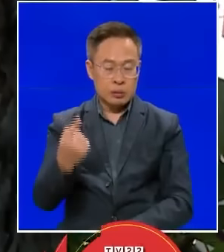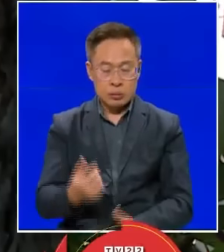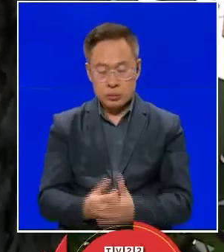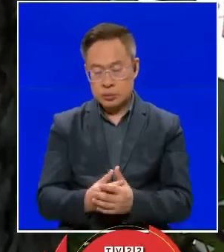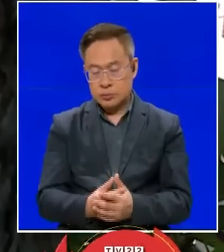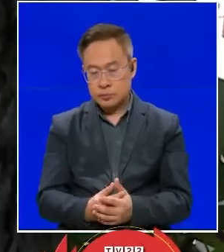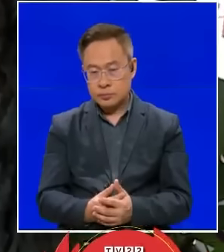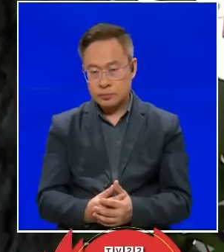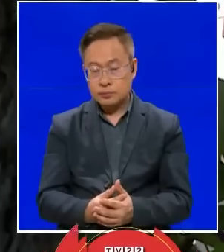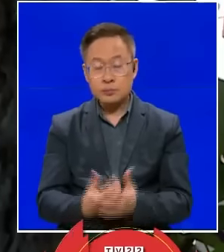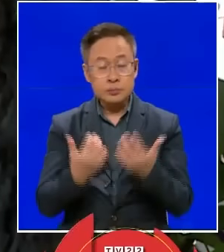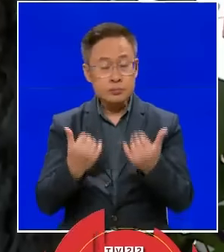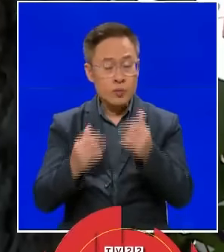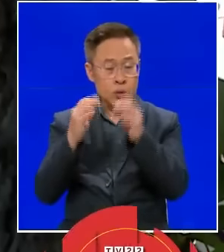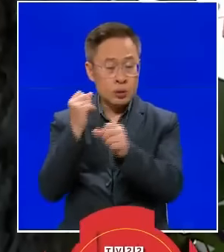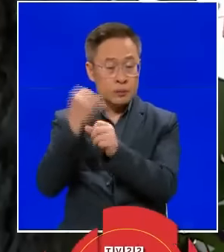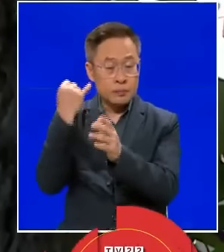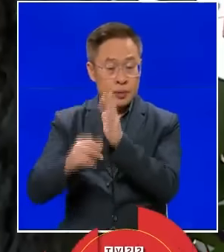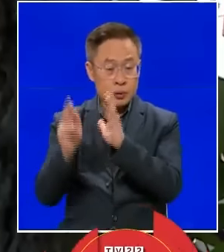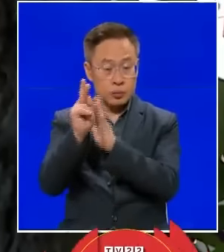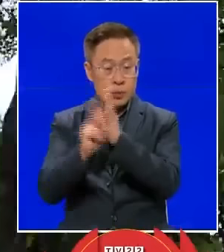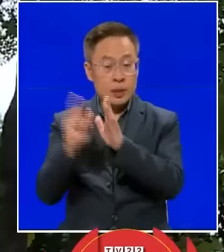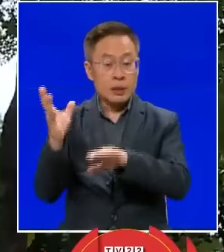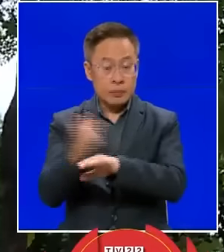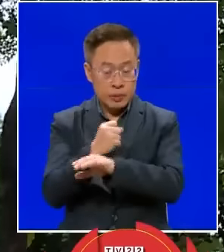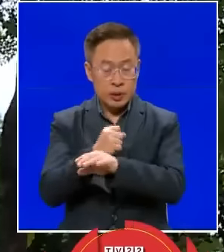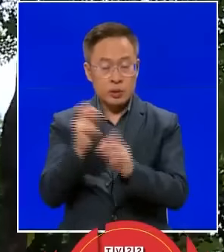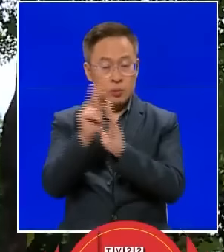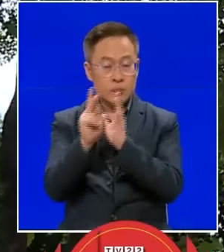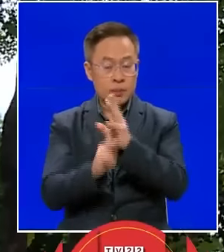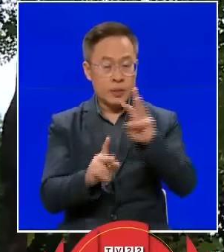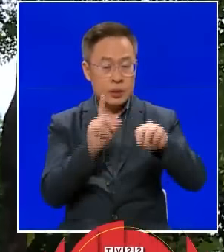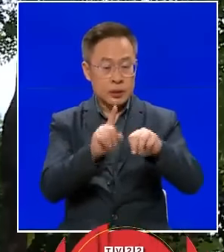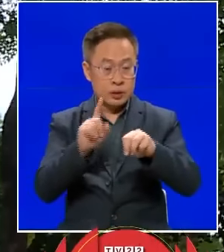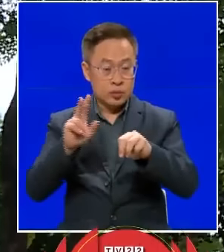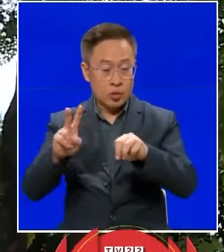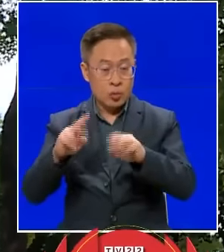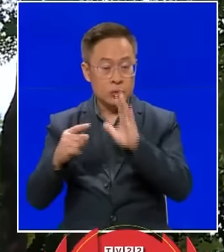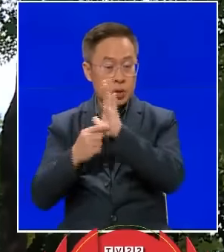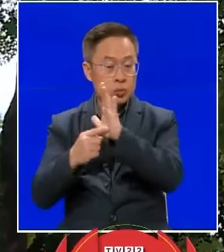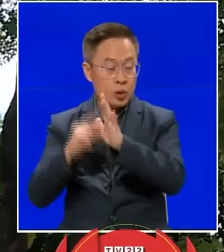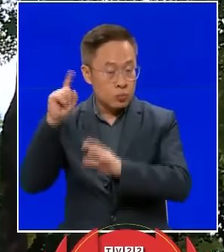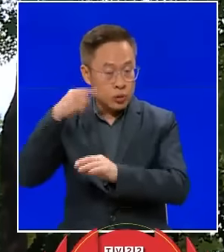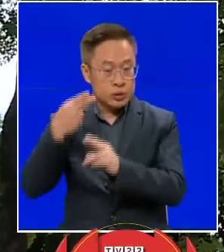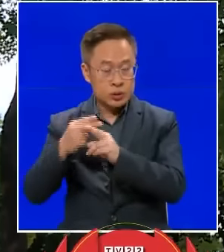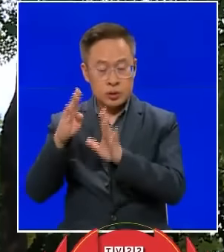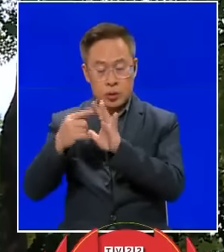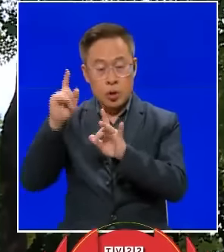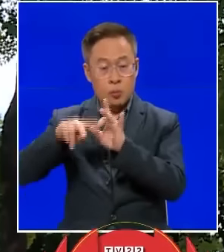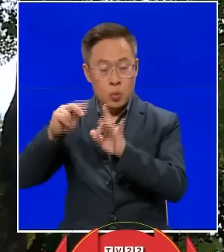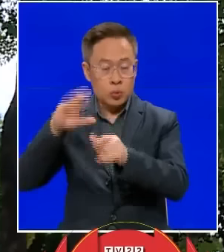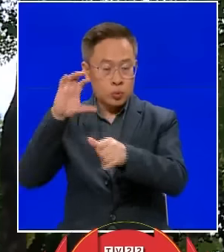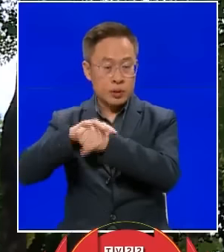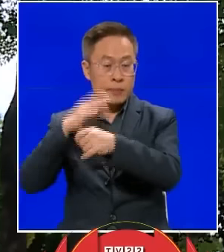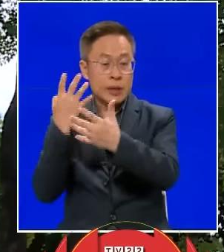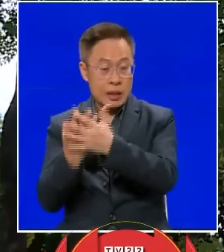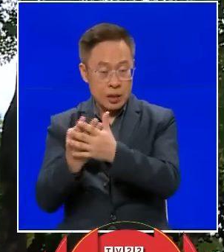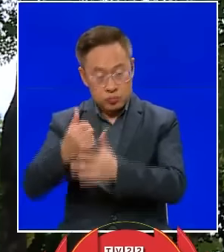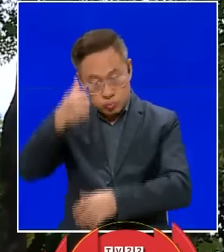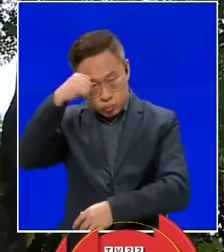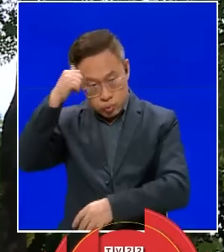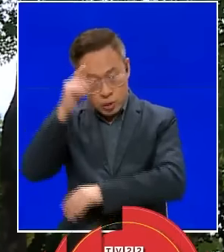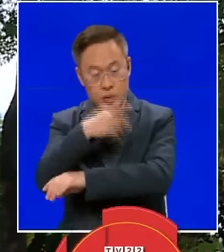สุดค่ะผู้ต้องขังคดีการเมืองในคดีมาตรา 112อย่างบุ้งทะลุวังซึ่งถูกพรากอิสรภาพไปนานถึง110วันปัจจุบัน